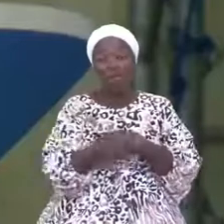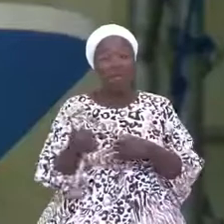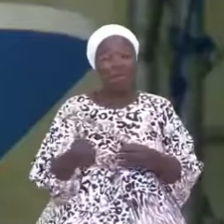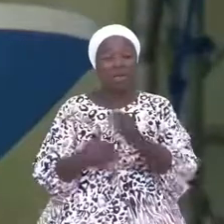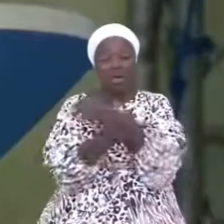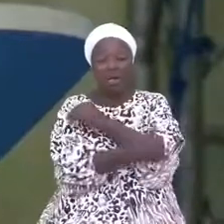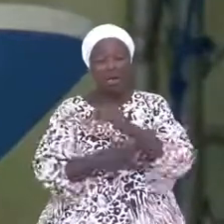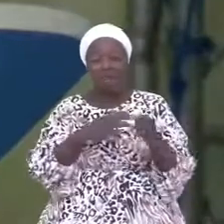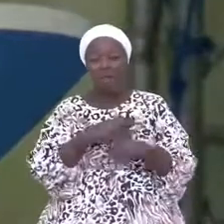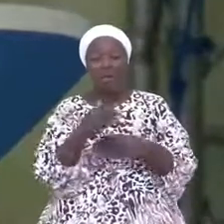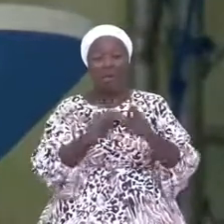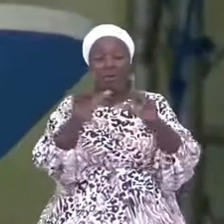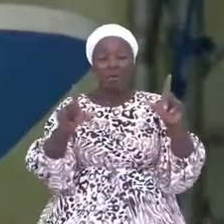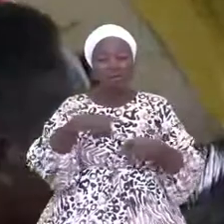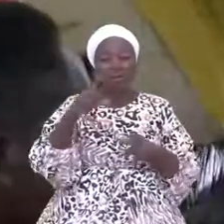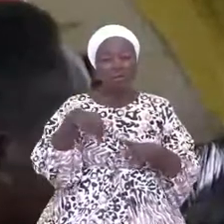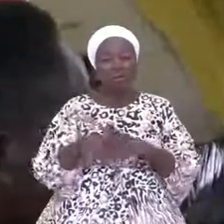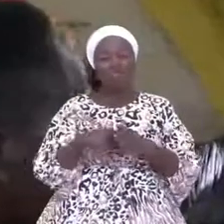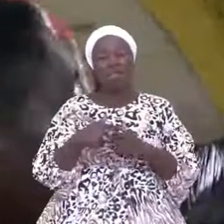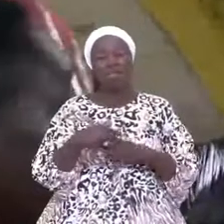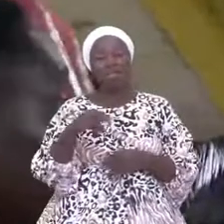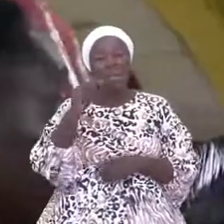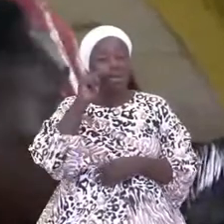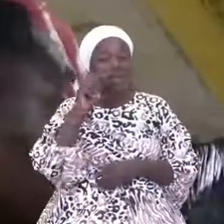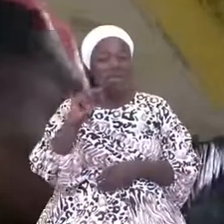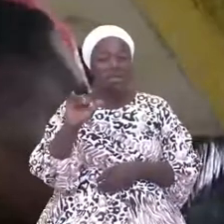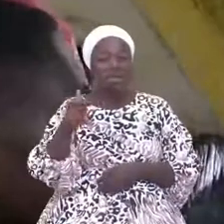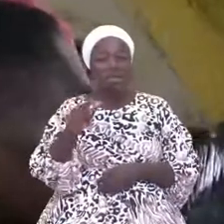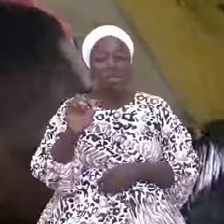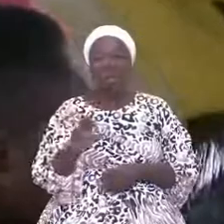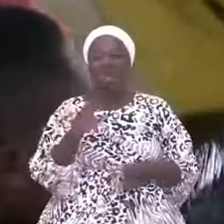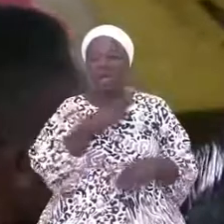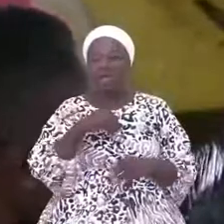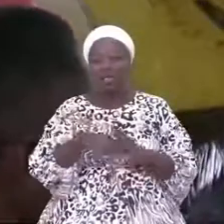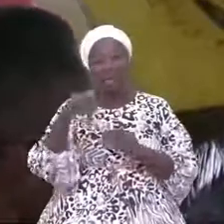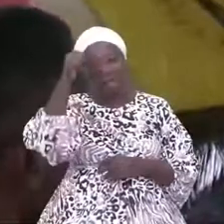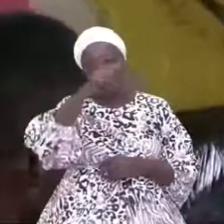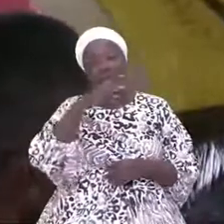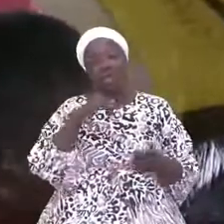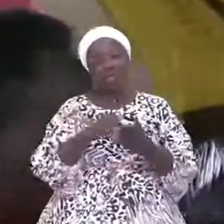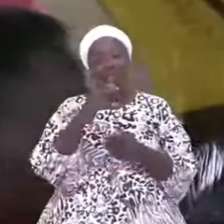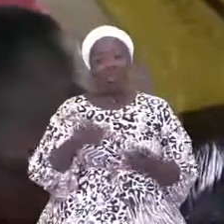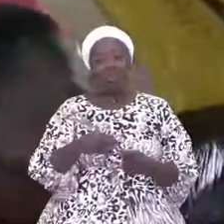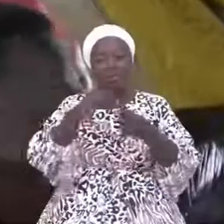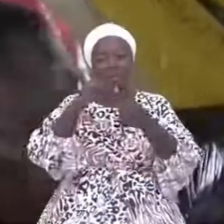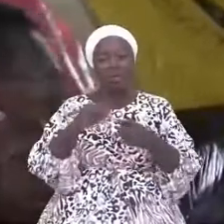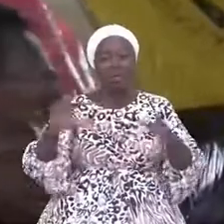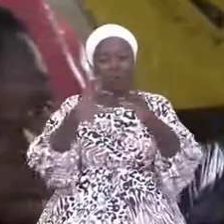sont invités. Et nous, et pareillement dans nos pays, n'importe où nous trouvons, demain également, nous serons